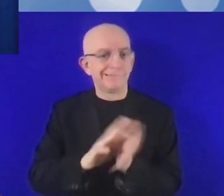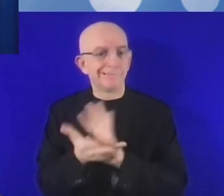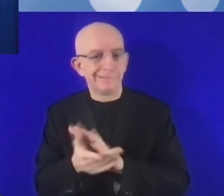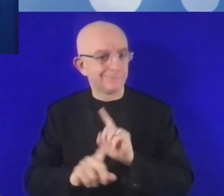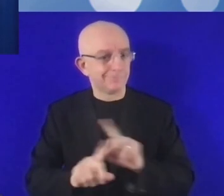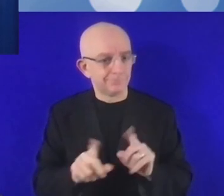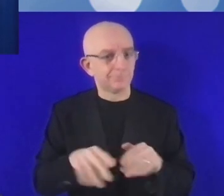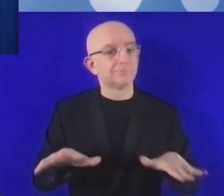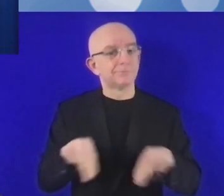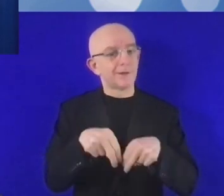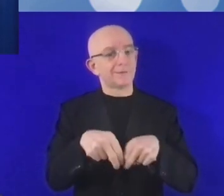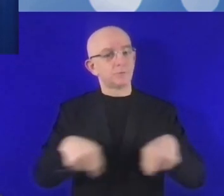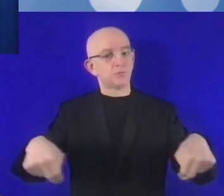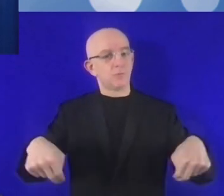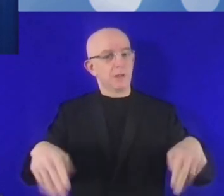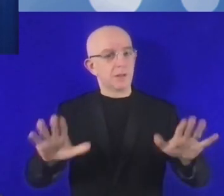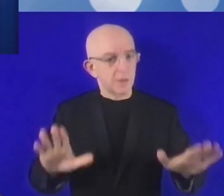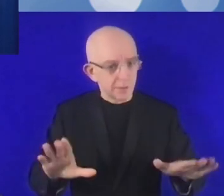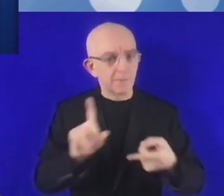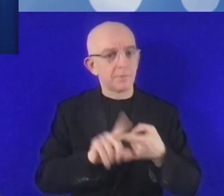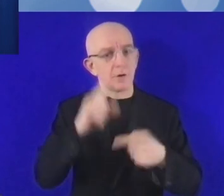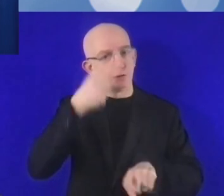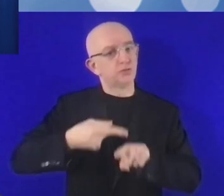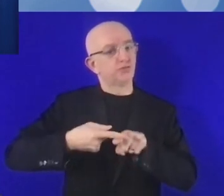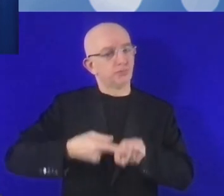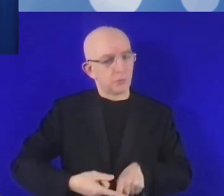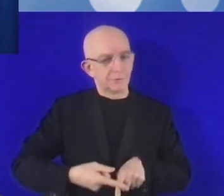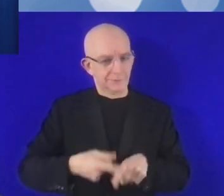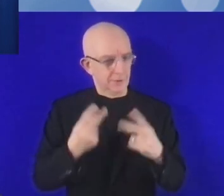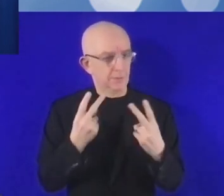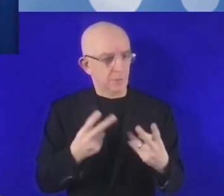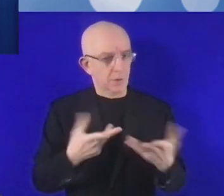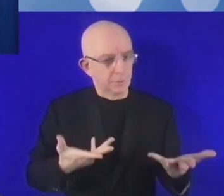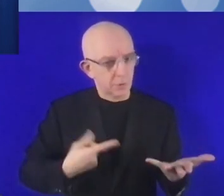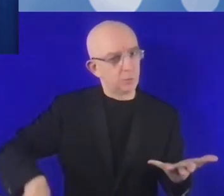常中立的一个网络环境。那这个